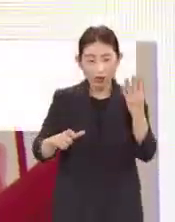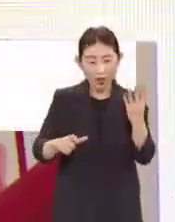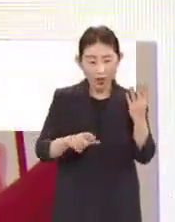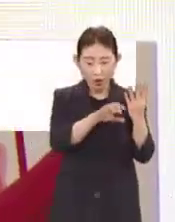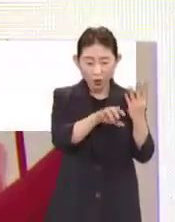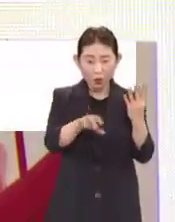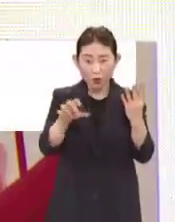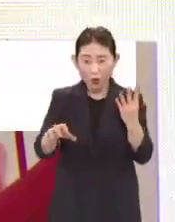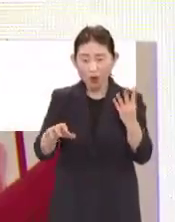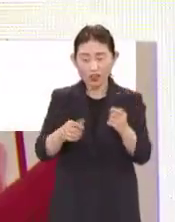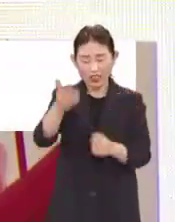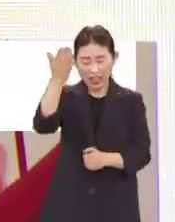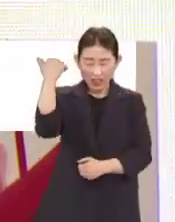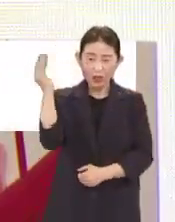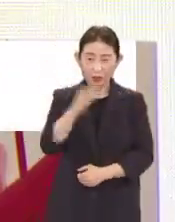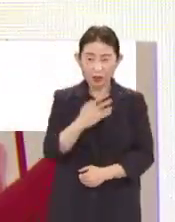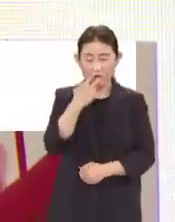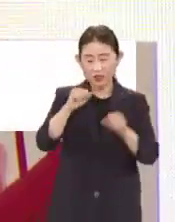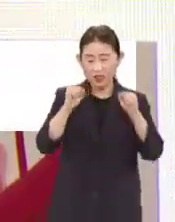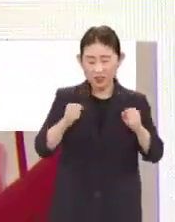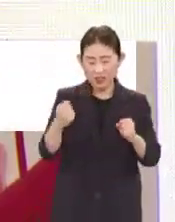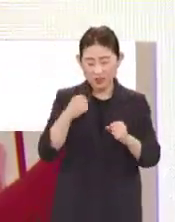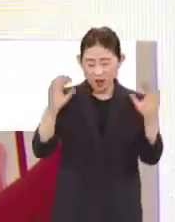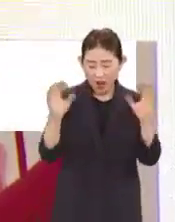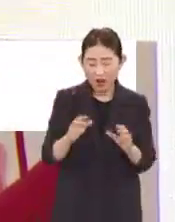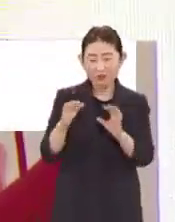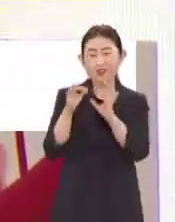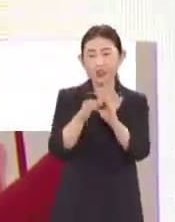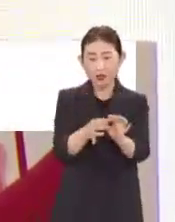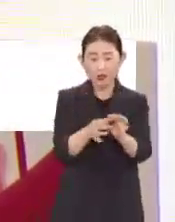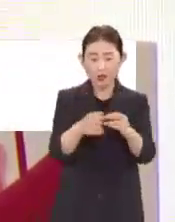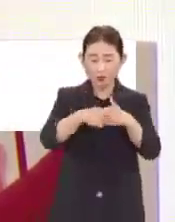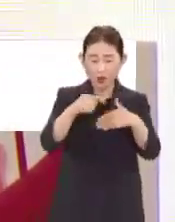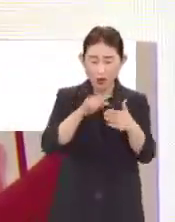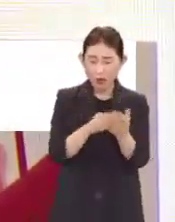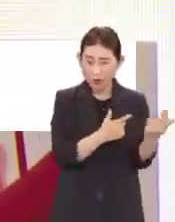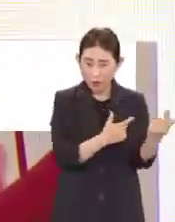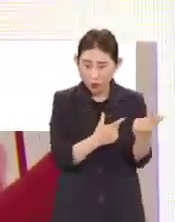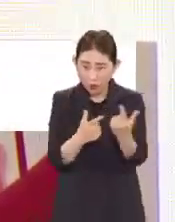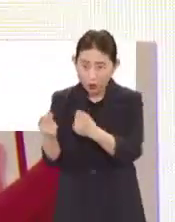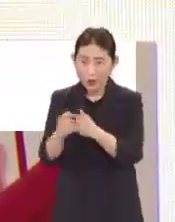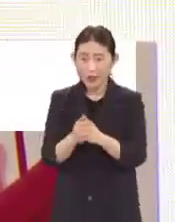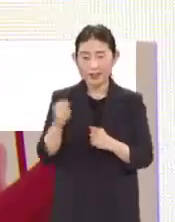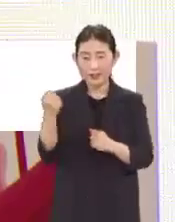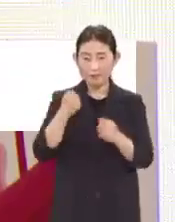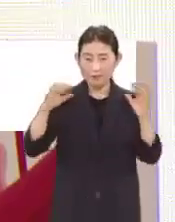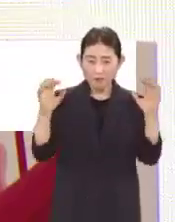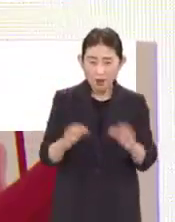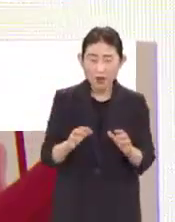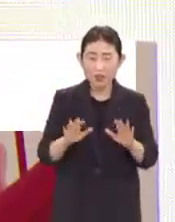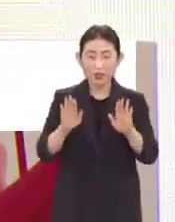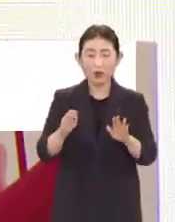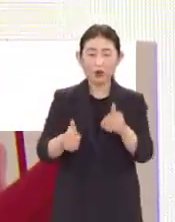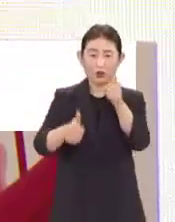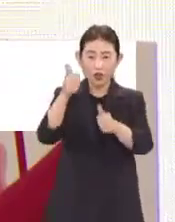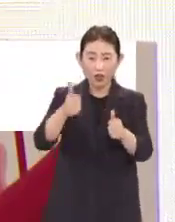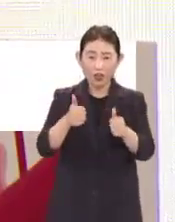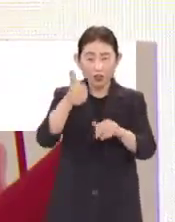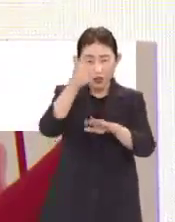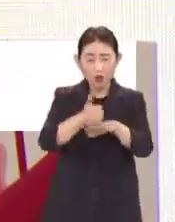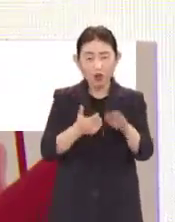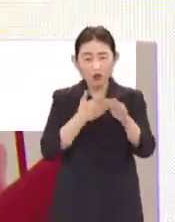상생과 협력을 실천해 왔습니다 한마음 한뜻으로 모수가 힘을 모아서 이번 대회가